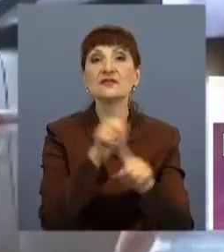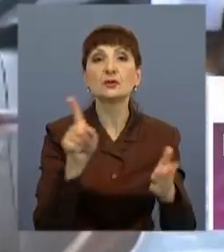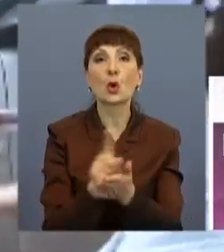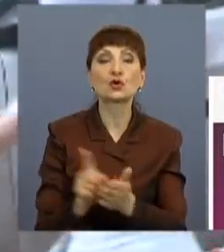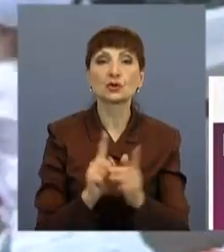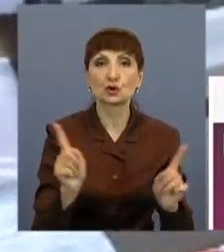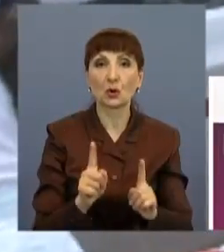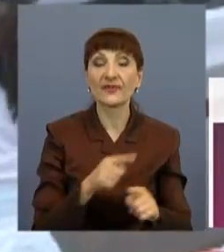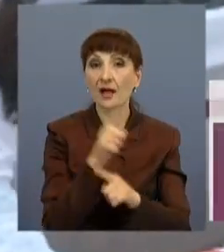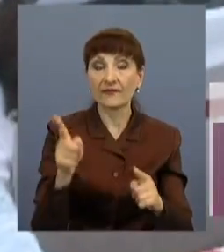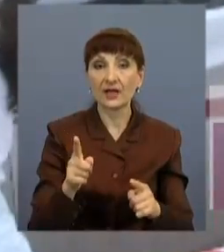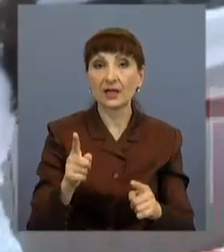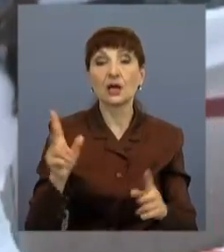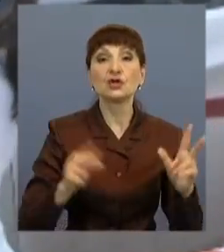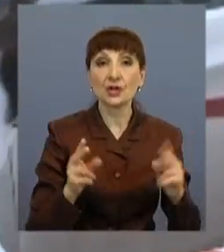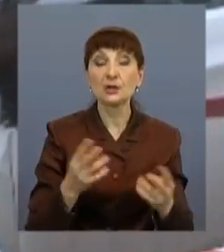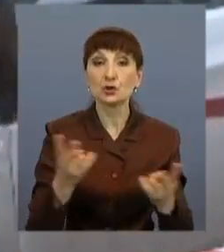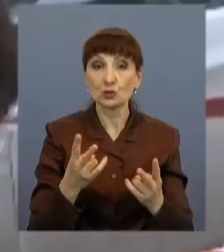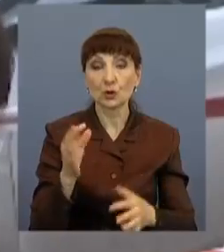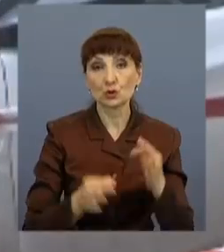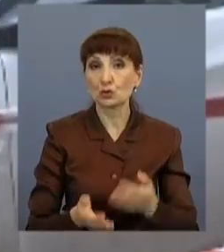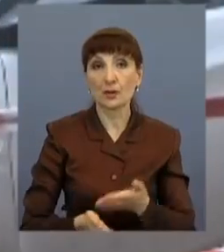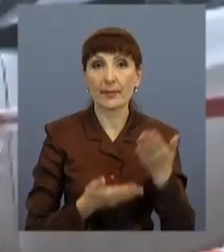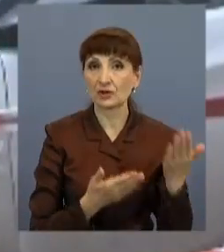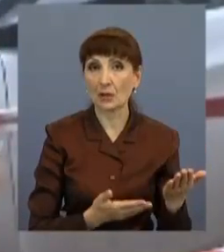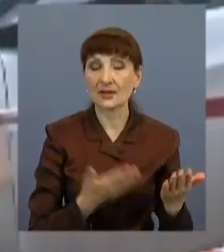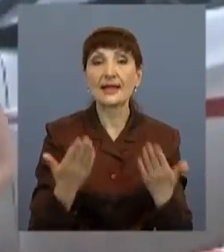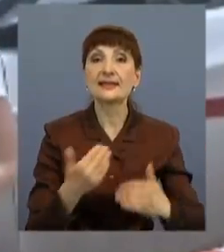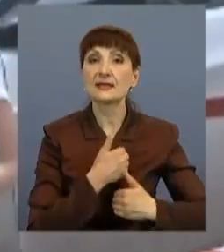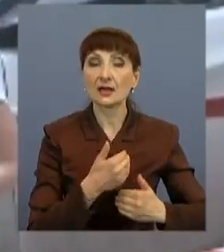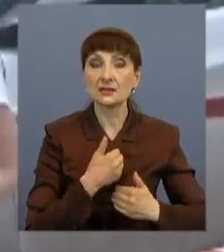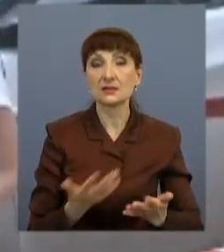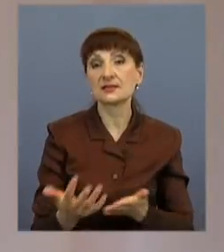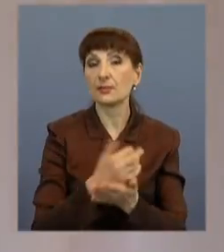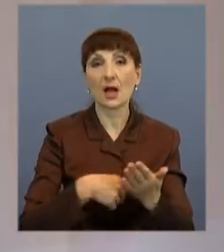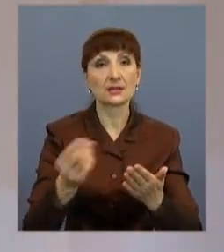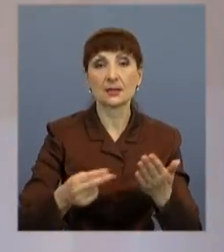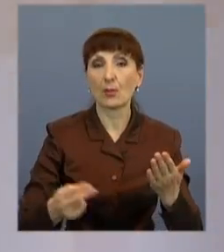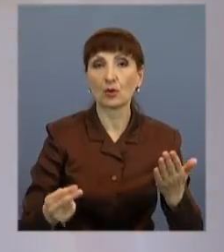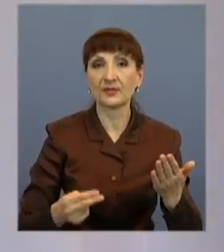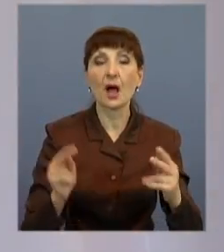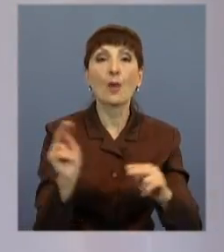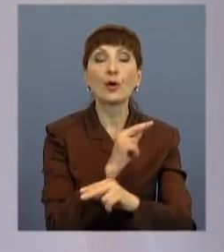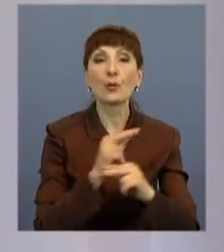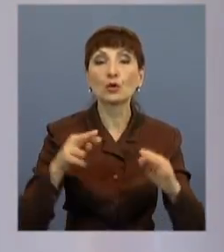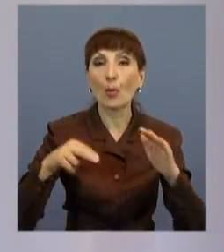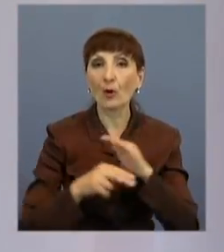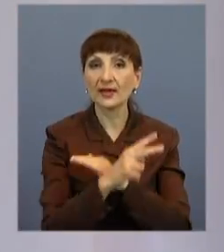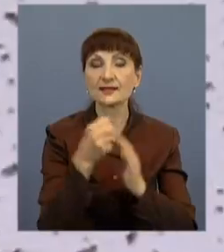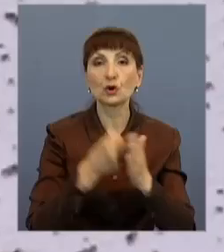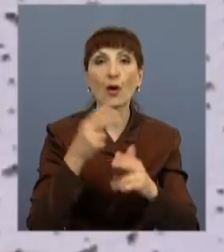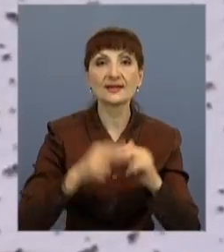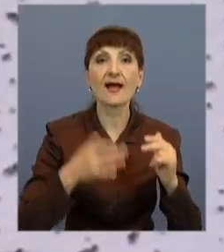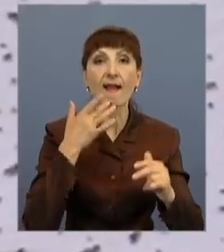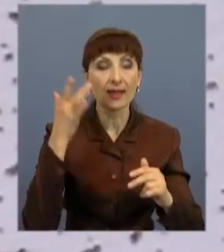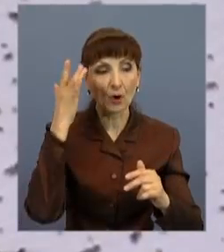если вы считаете нужным, оспаривайте в суде. Если хотите, собирайте подписи. По ремонту подъездов, я думаю, до конца лета.